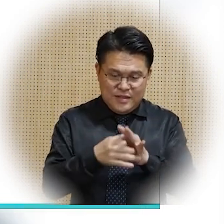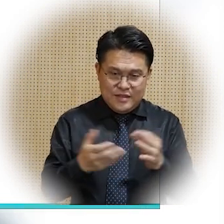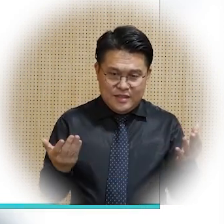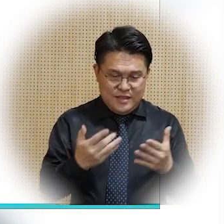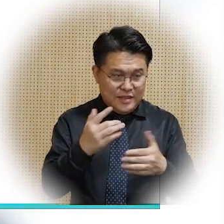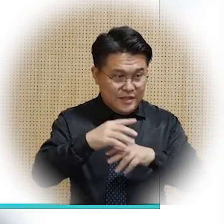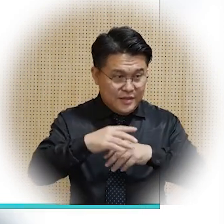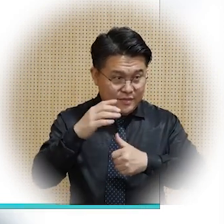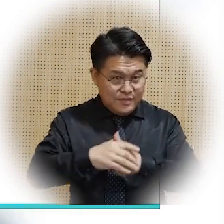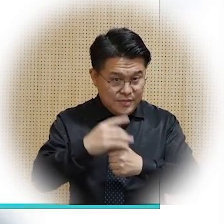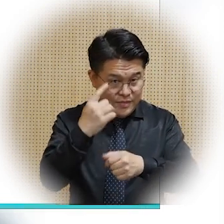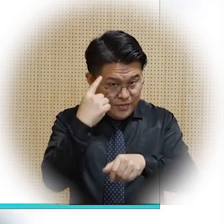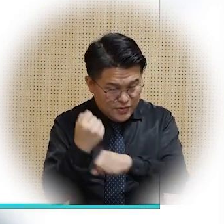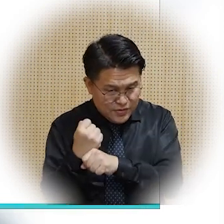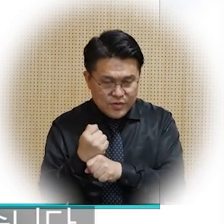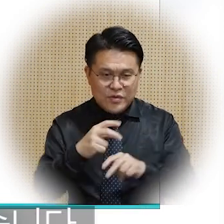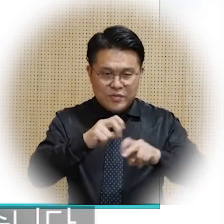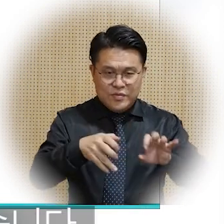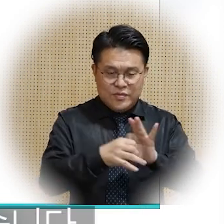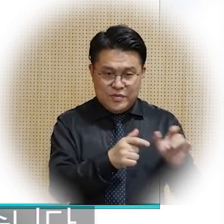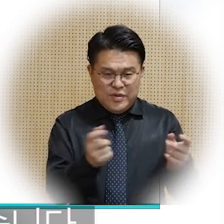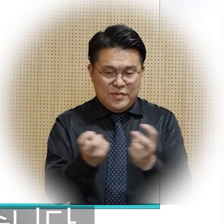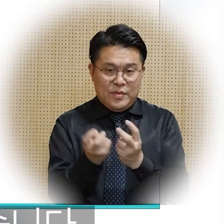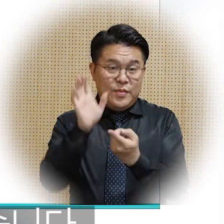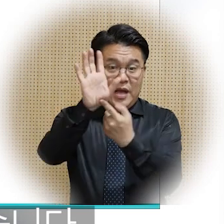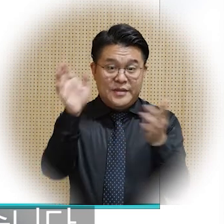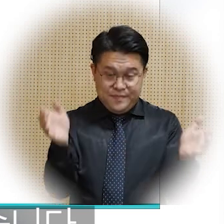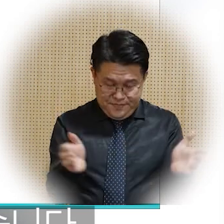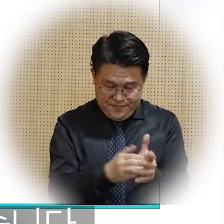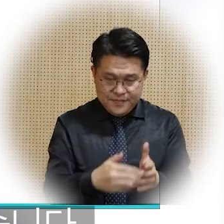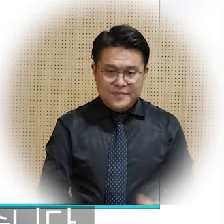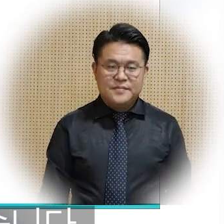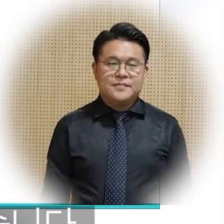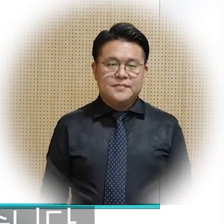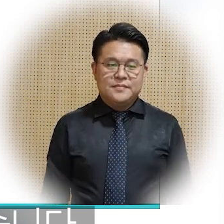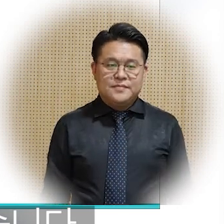일자리 사업 관련된 직무 개발 그리고 직무 분석에 대한 활용